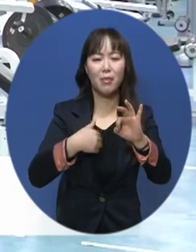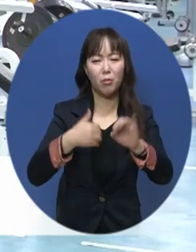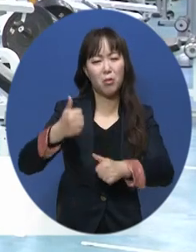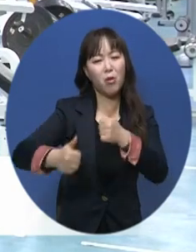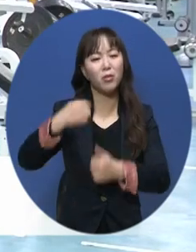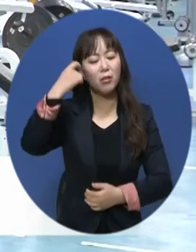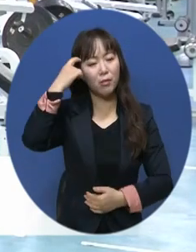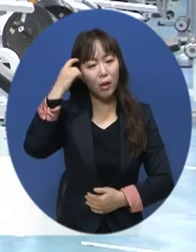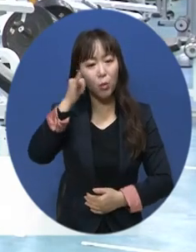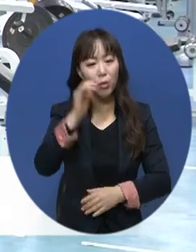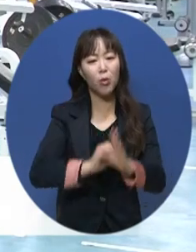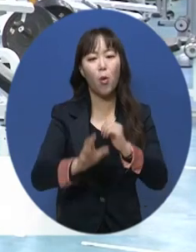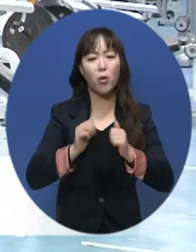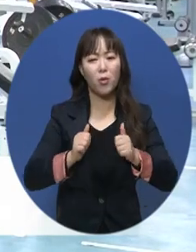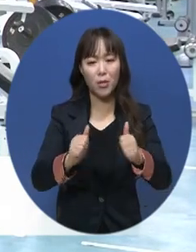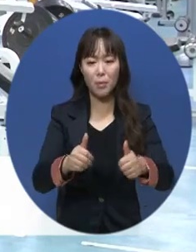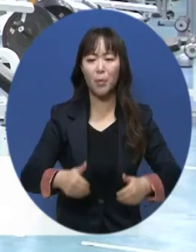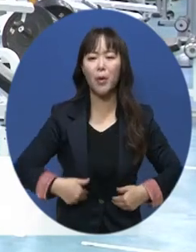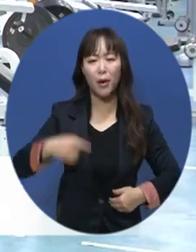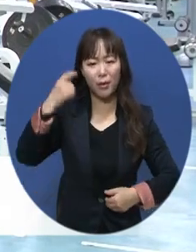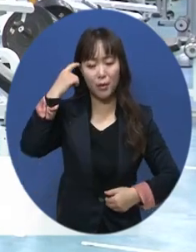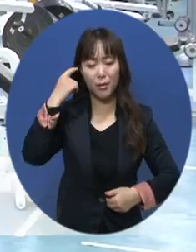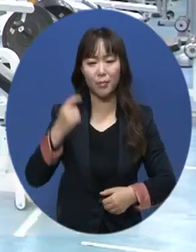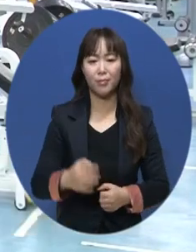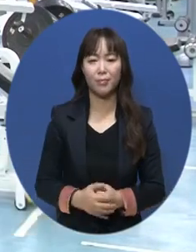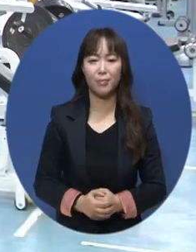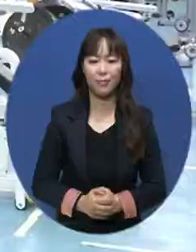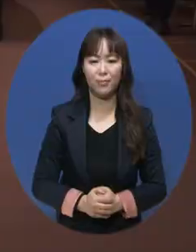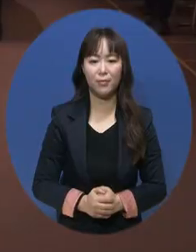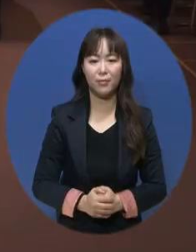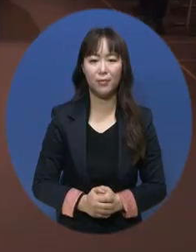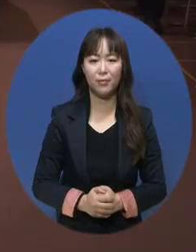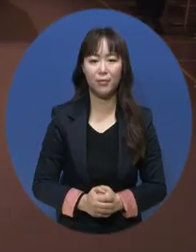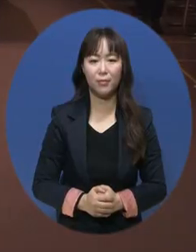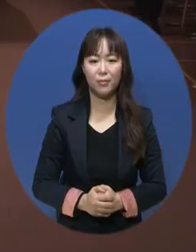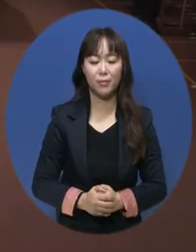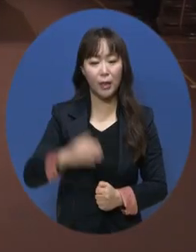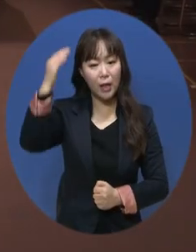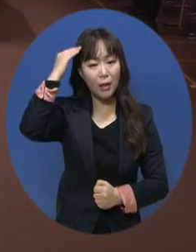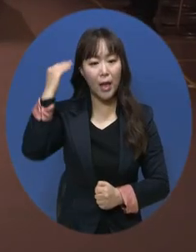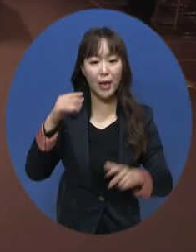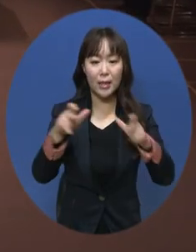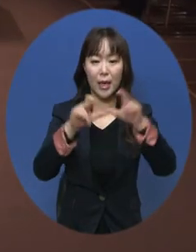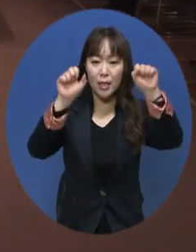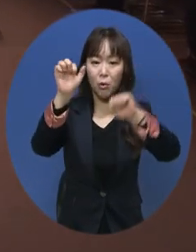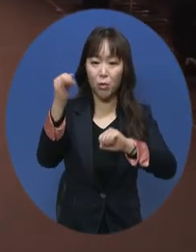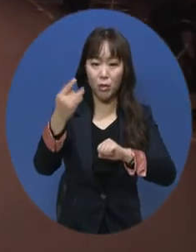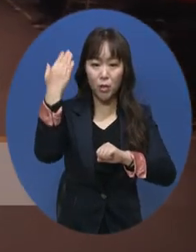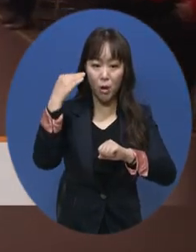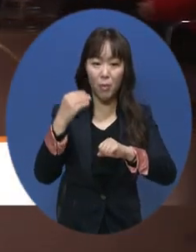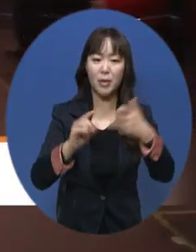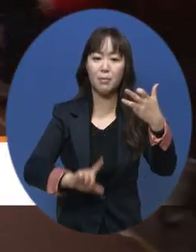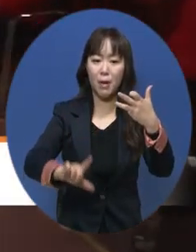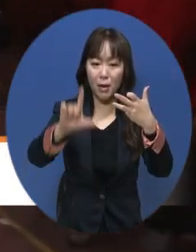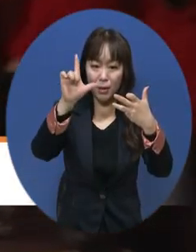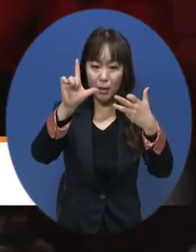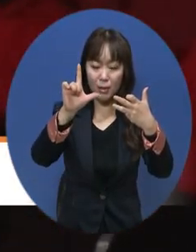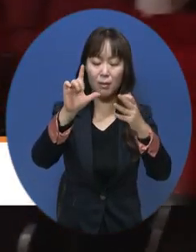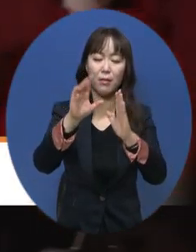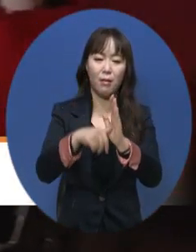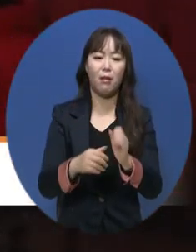경쟁심도 느끼고 제가 더 열심히 해야겠다 이런 생각도 더 많이 들게 될 것 같아요. 대한장애인체육회는 지난 18일 이천